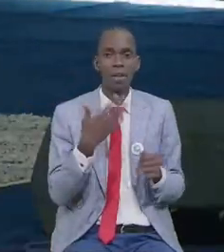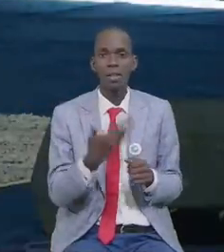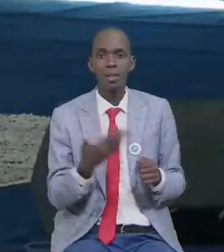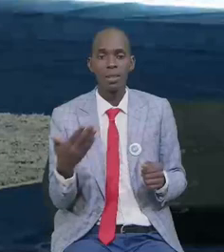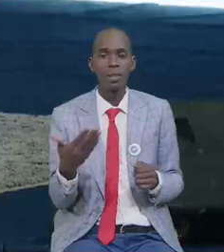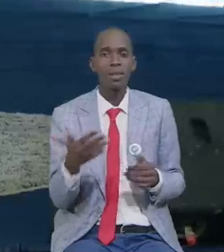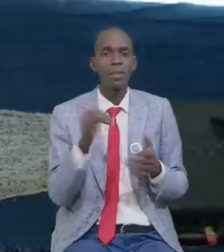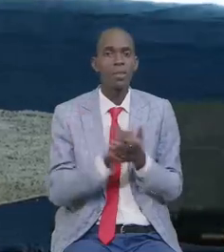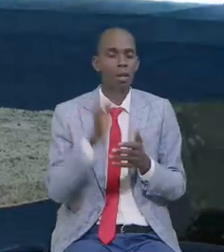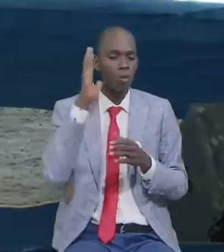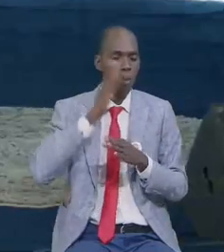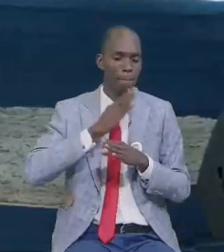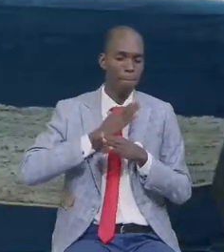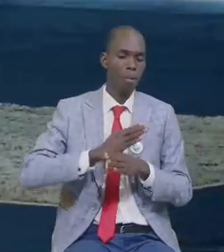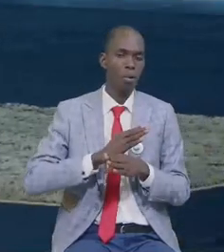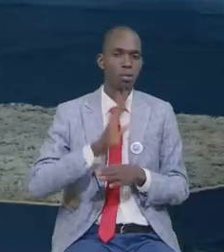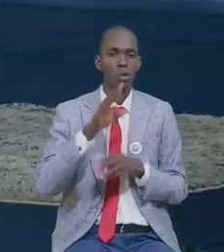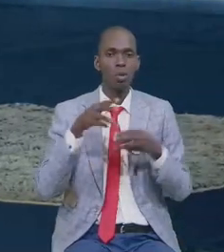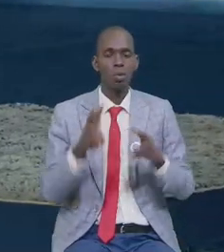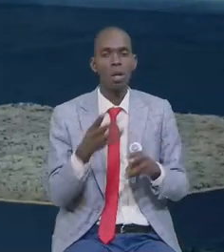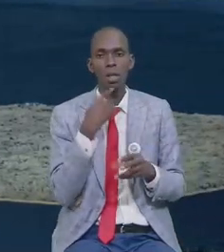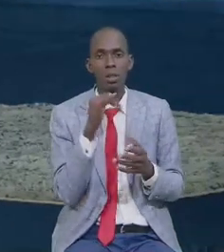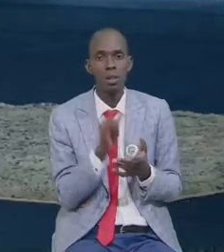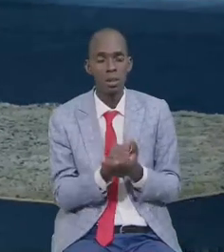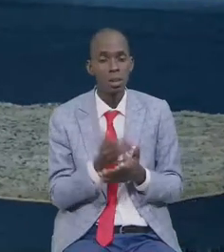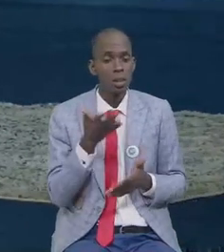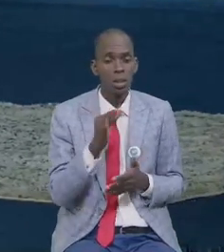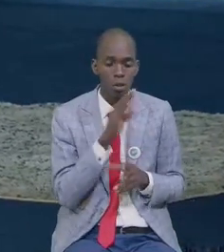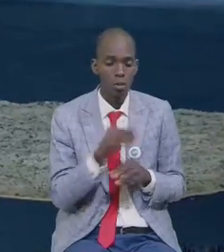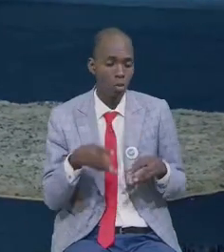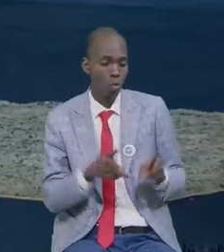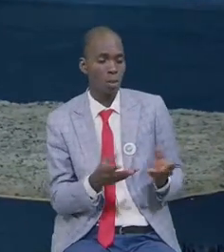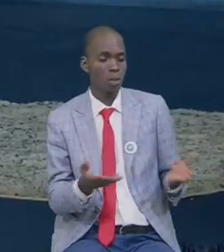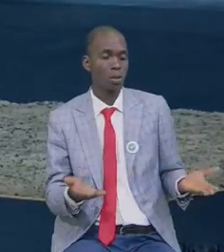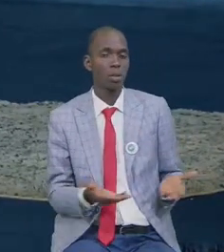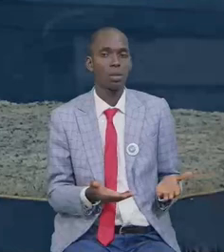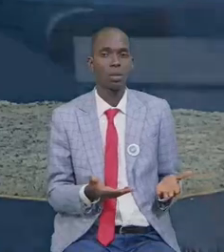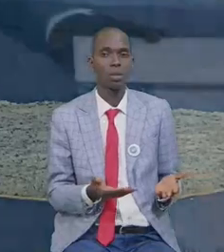Tout ce qui va bloquer ton chemin. Pour dire qu'il n'y a pas de voie ici.